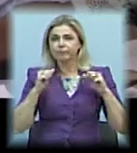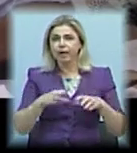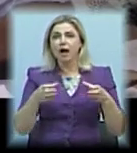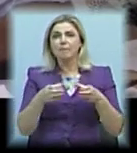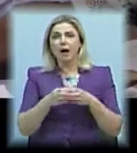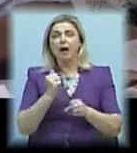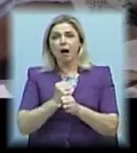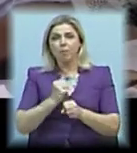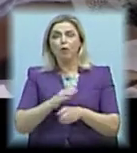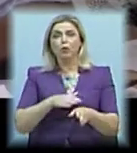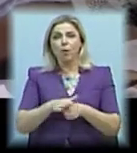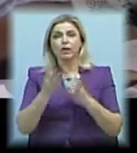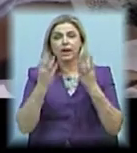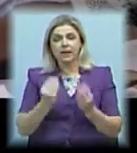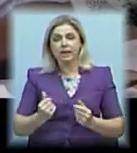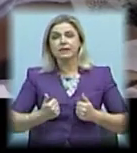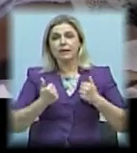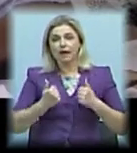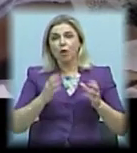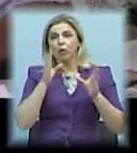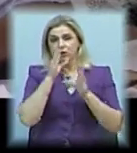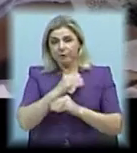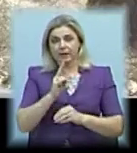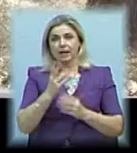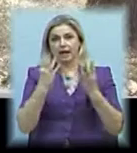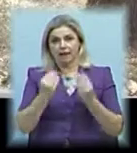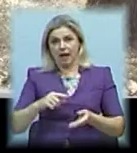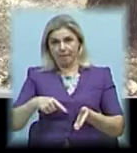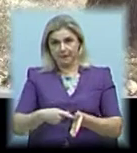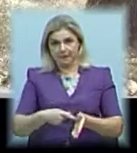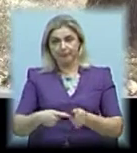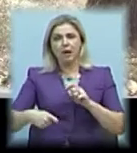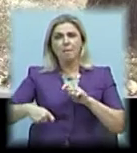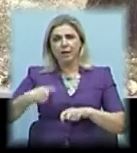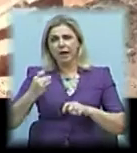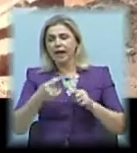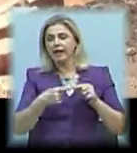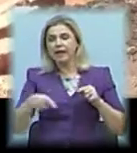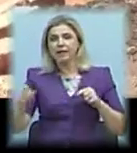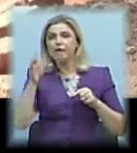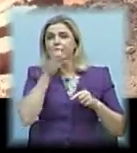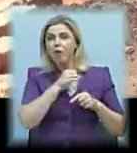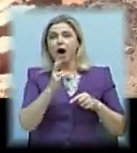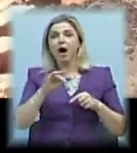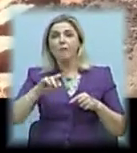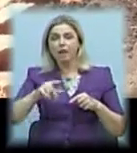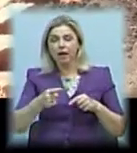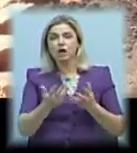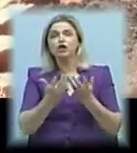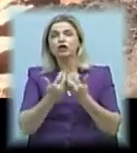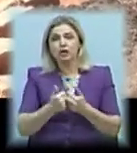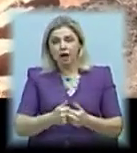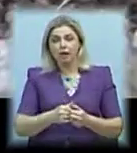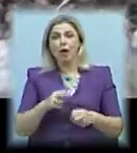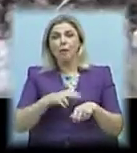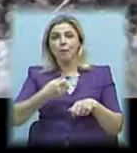працює повний день. Намагаємося все-таки встигнути до Дня міста. Збитки та довжину вкрадених кабелів встановлює фірма-підрядник.